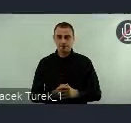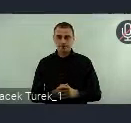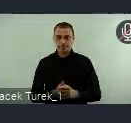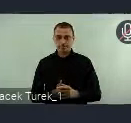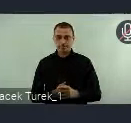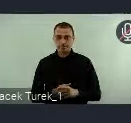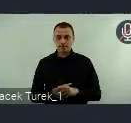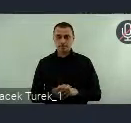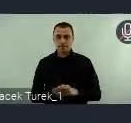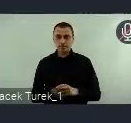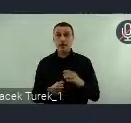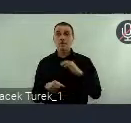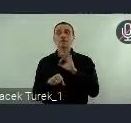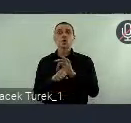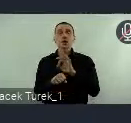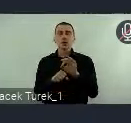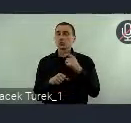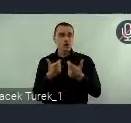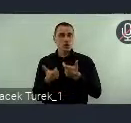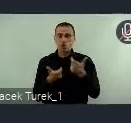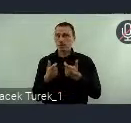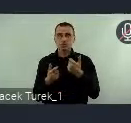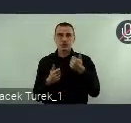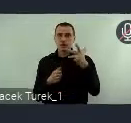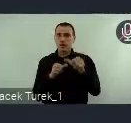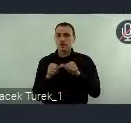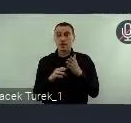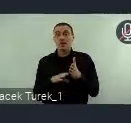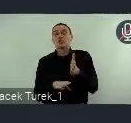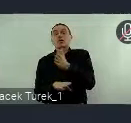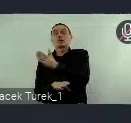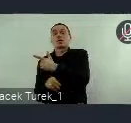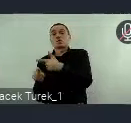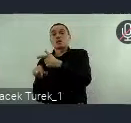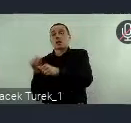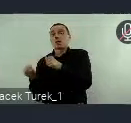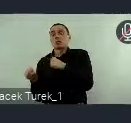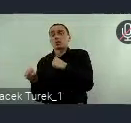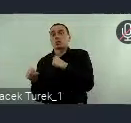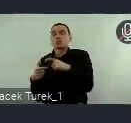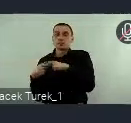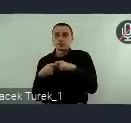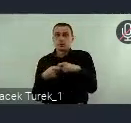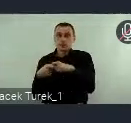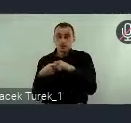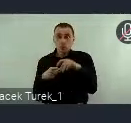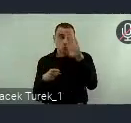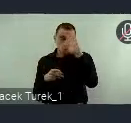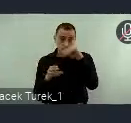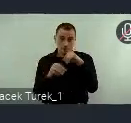się w ogóle wyłączyłem od paru lat już nie realizuje natomiast wcześniej przez prawie 20 lat pracowałem w Polskim Związku głuchych oddziale łódzkim zatem